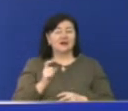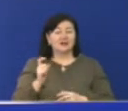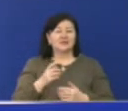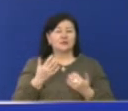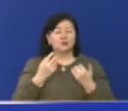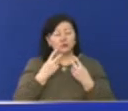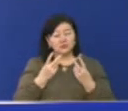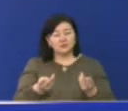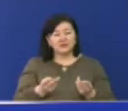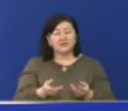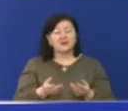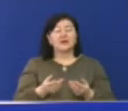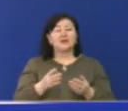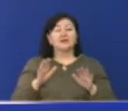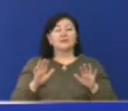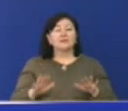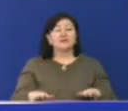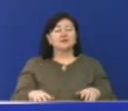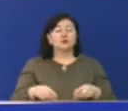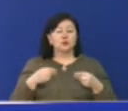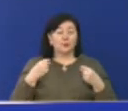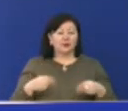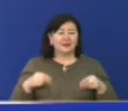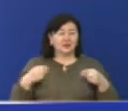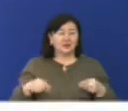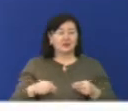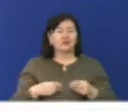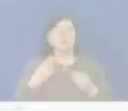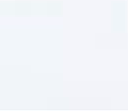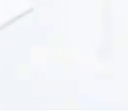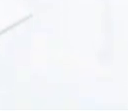и торговых точек по реализации мяса. Мясо, сообщили ведомстве.